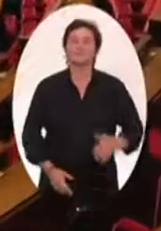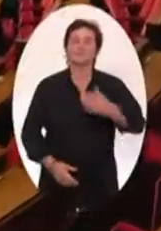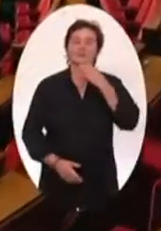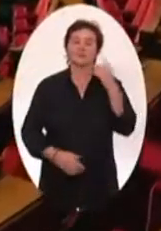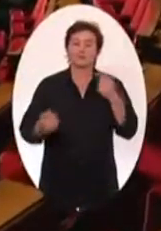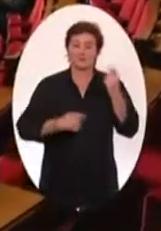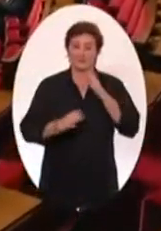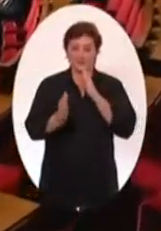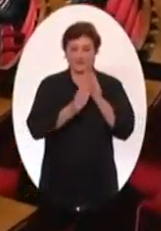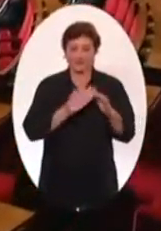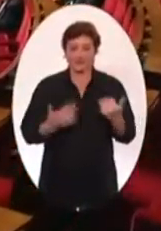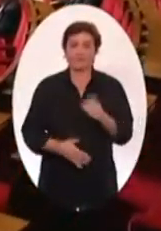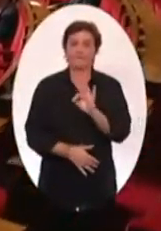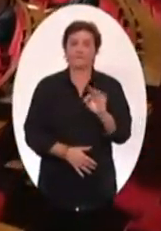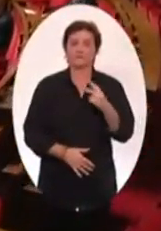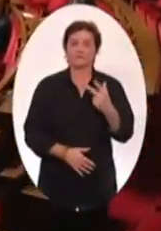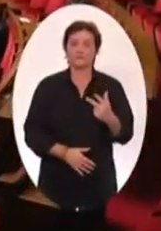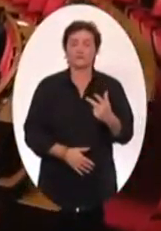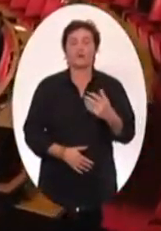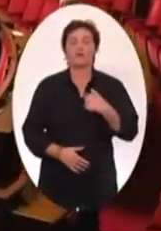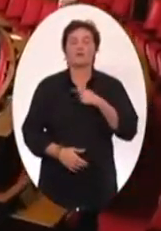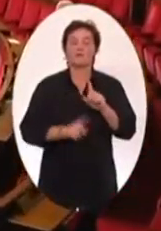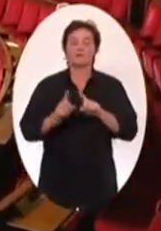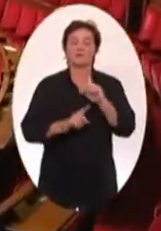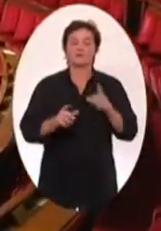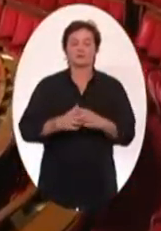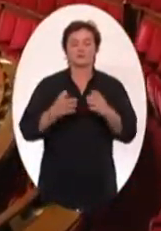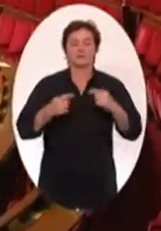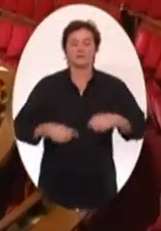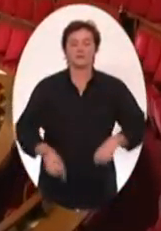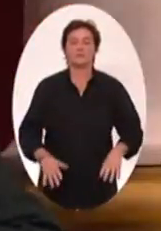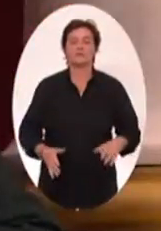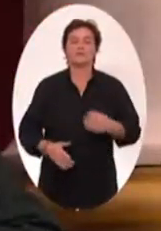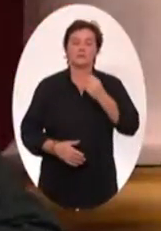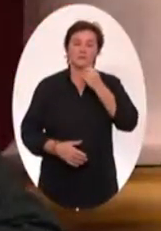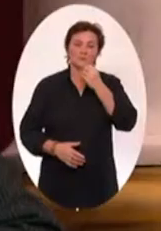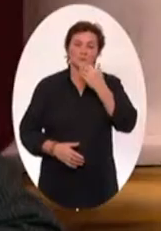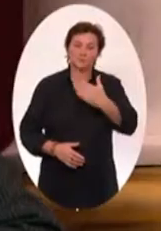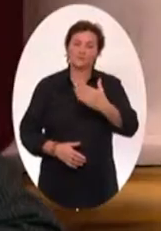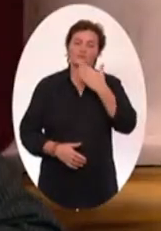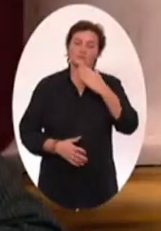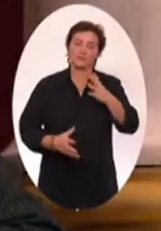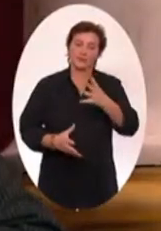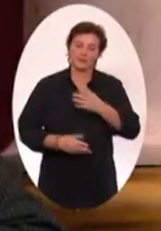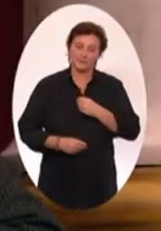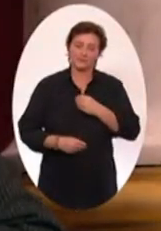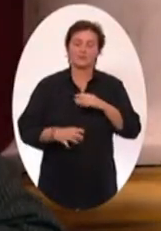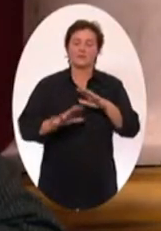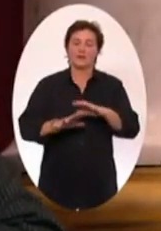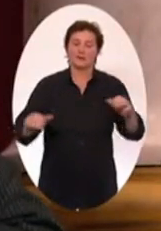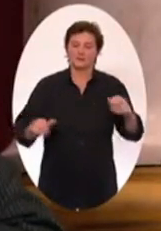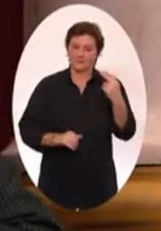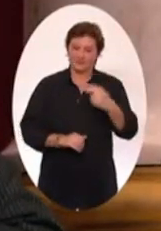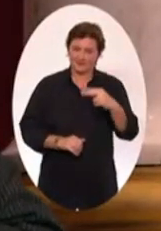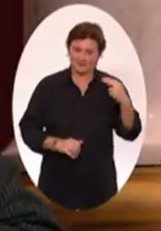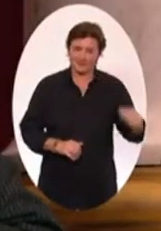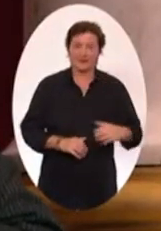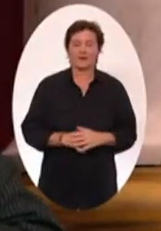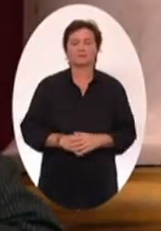Merci de nous rejoindre en direct sur France 3 pour la séance des questions au gouvernement. Bonjour à toutes, bonjour à tous, bienvenue à